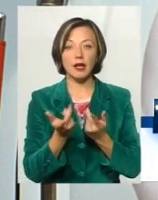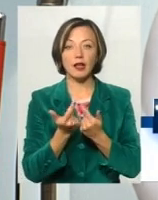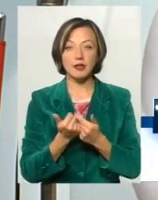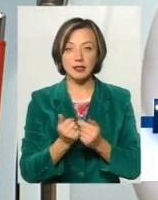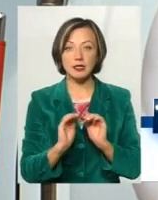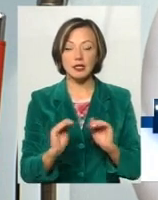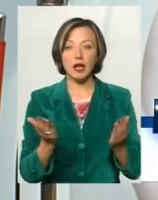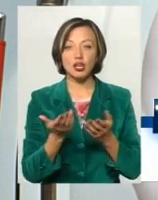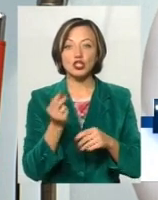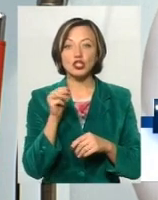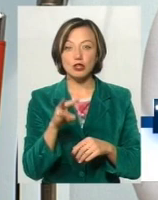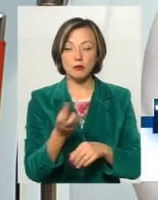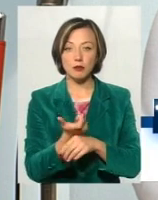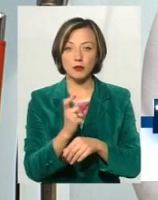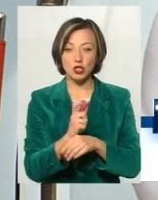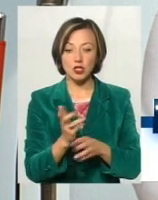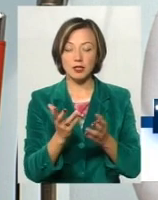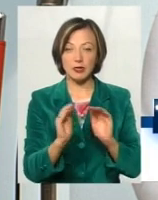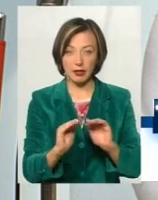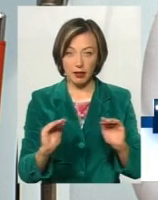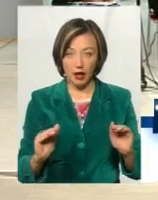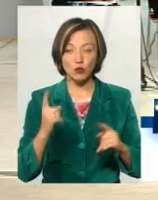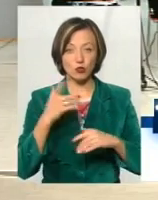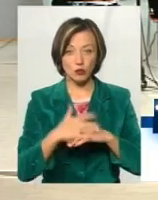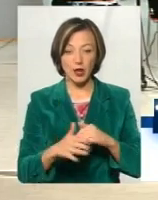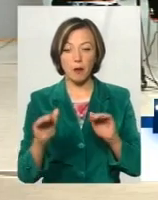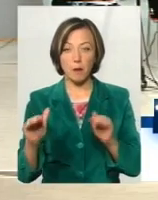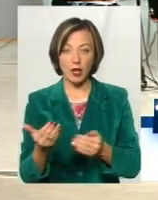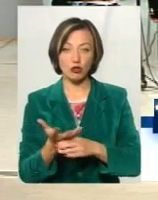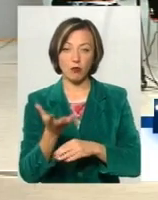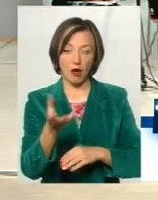дітей? Чим більша кількість дітей, зрозуміло, буде менша